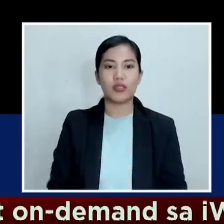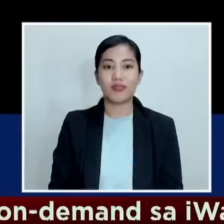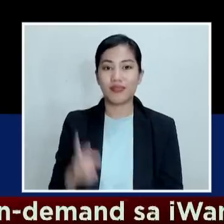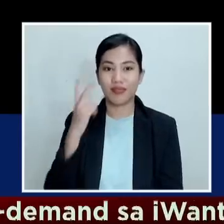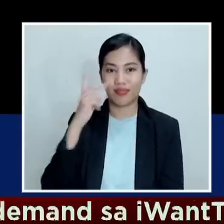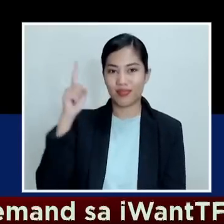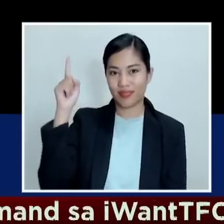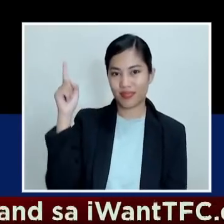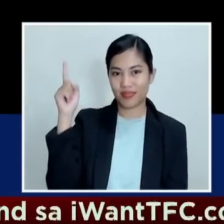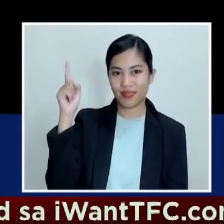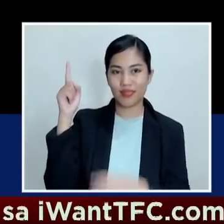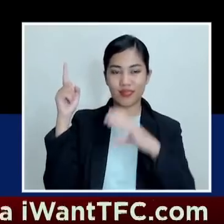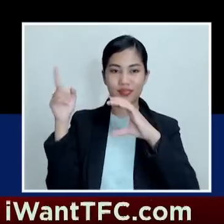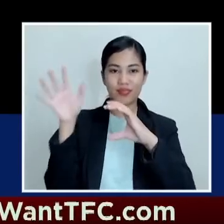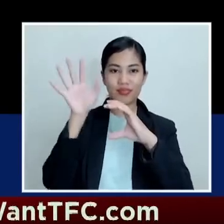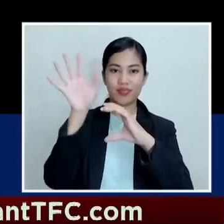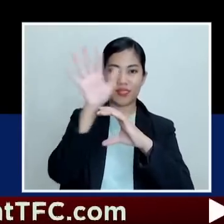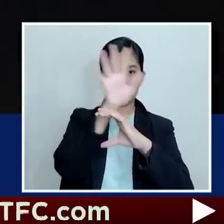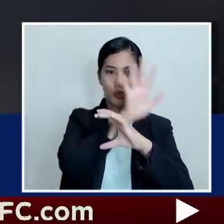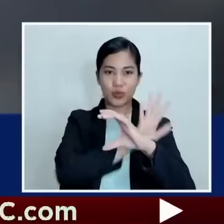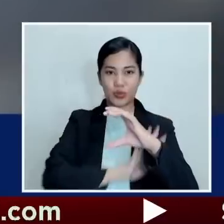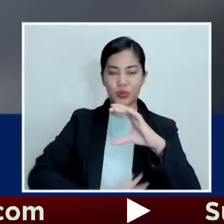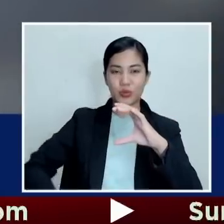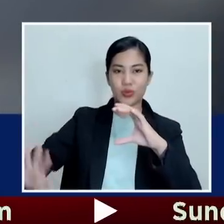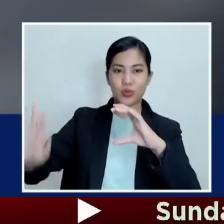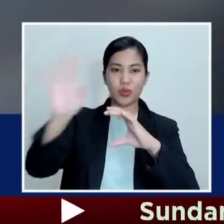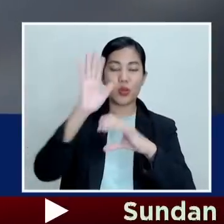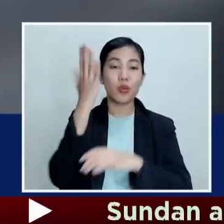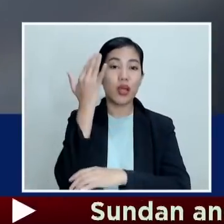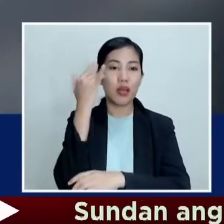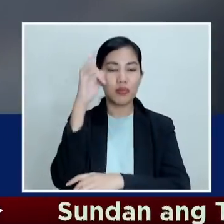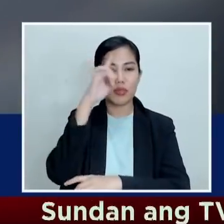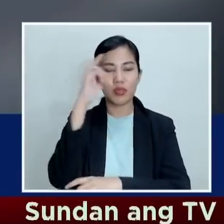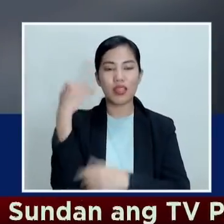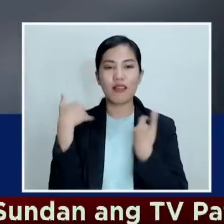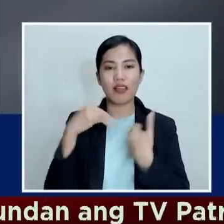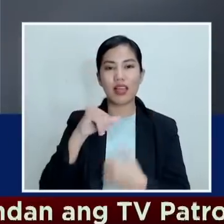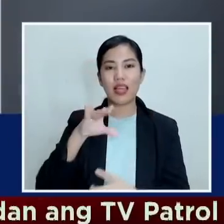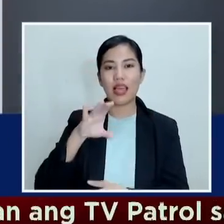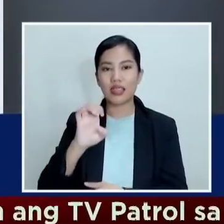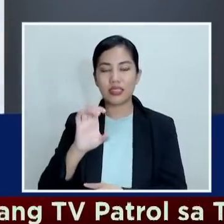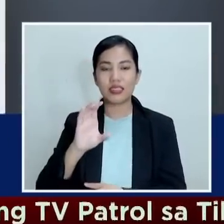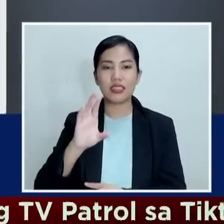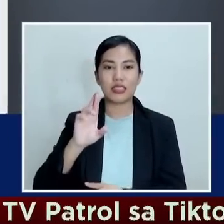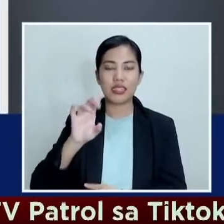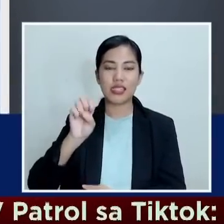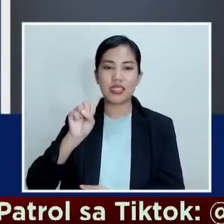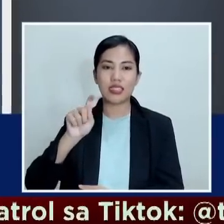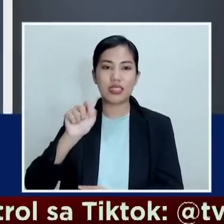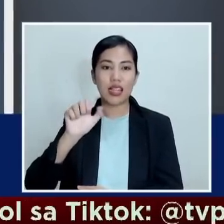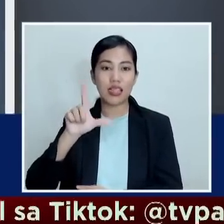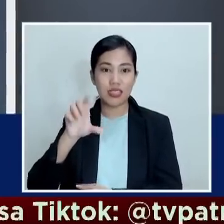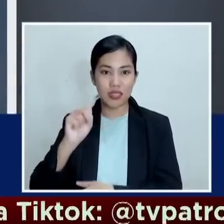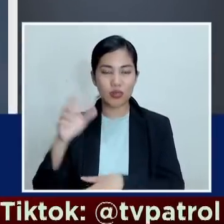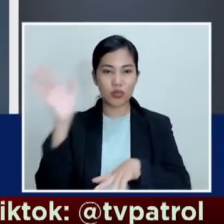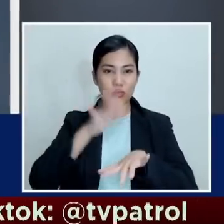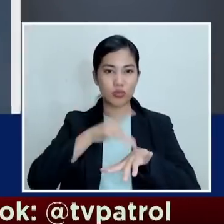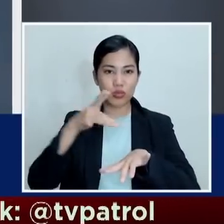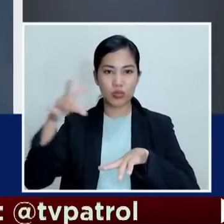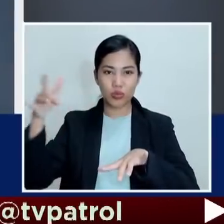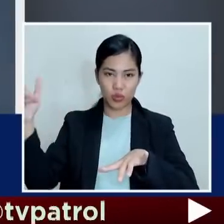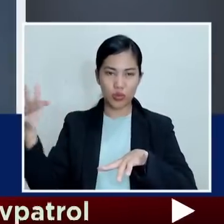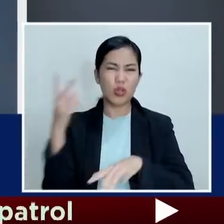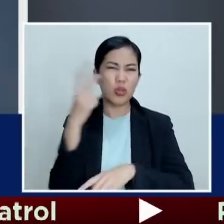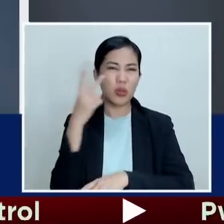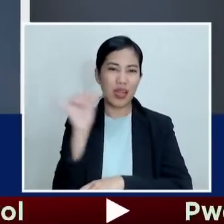ang tumatamang sinag ng araw, kaya nahahati sa pitong kulay ng bahaghari na animoy pabilog sa palibot ng araw.